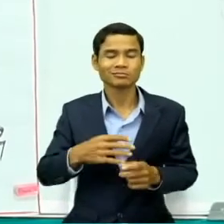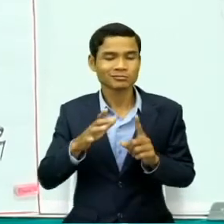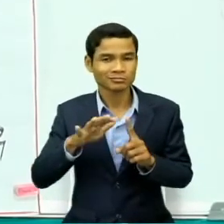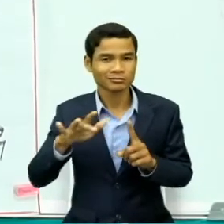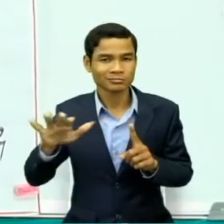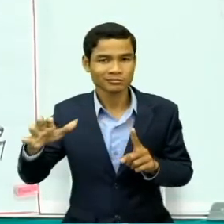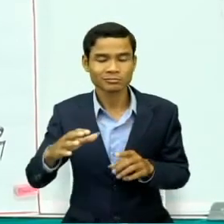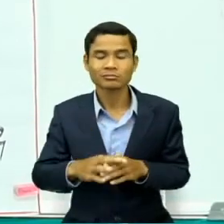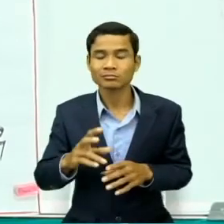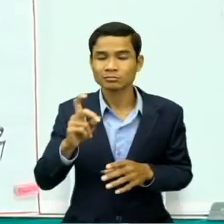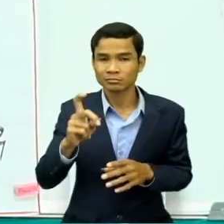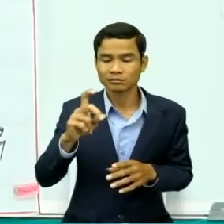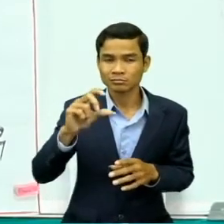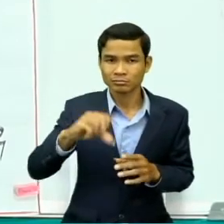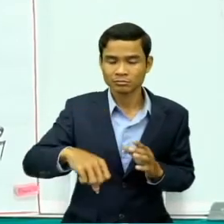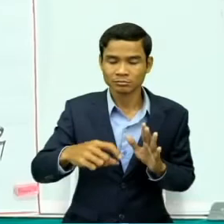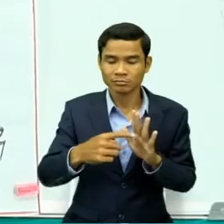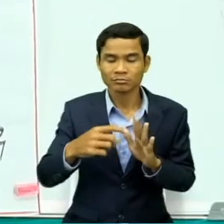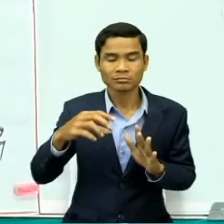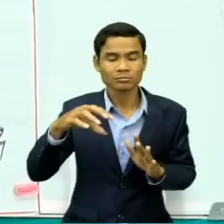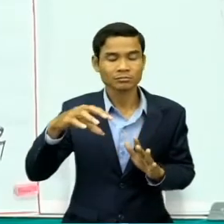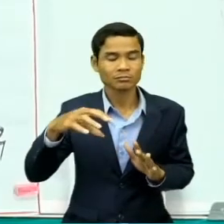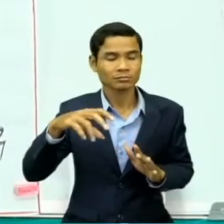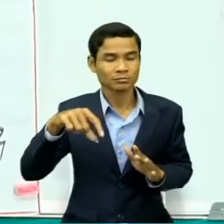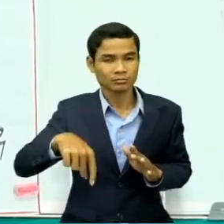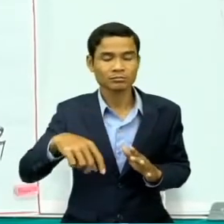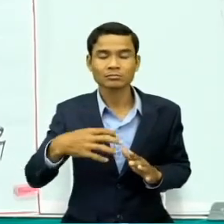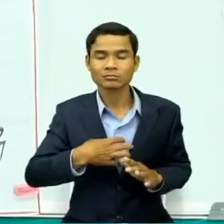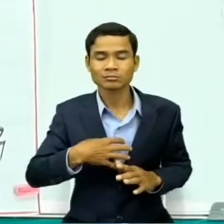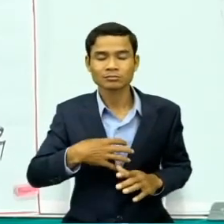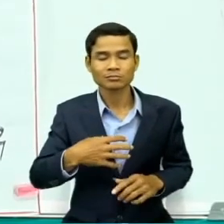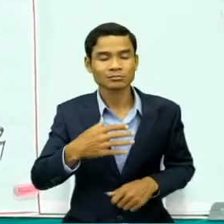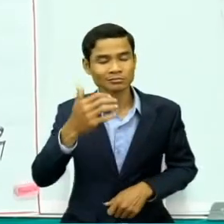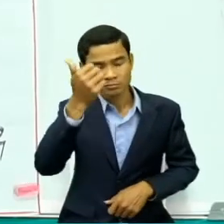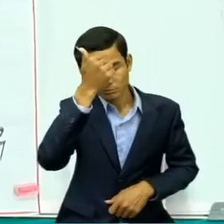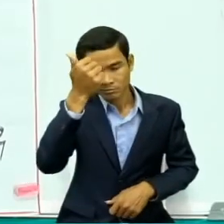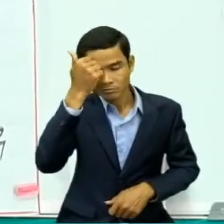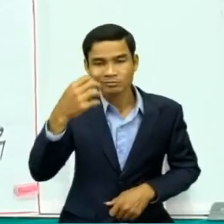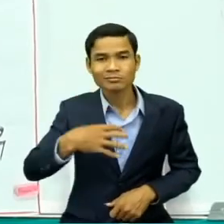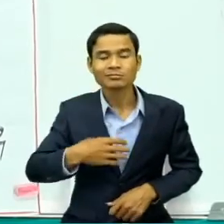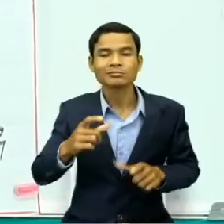plok nak phnok chang teu phnom penh